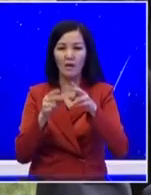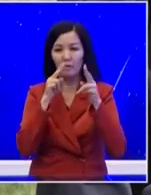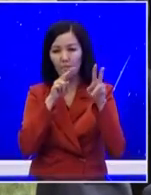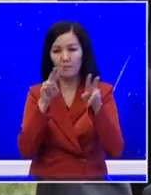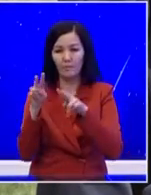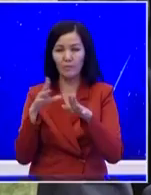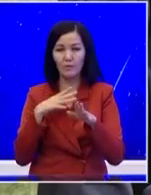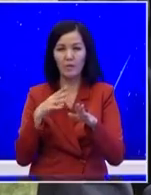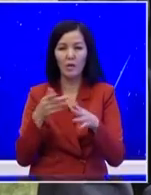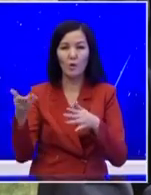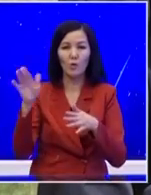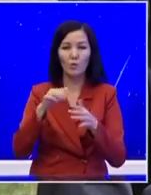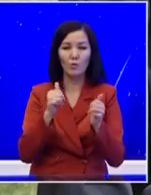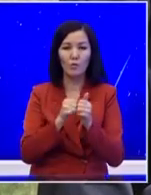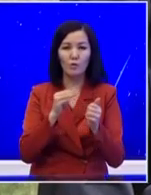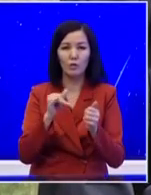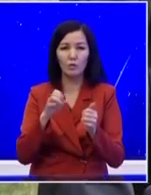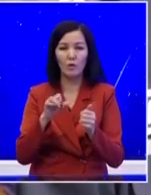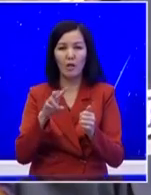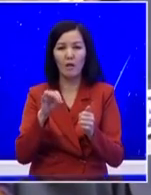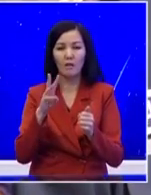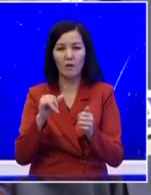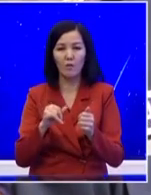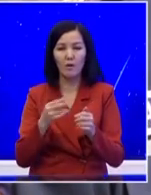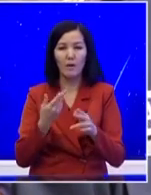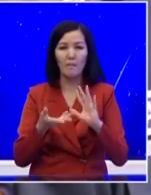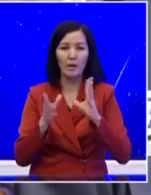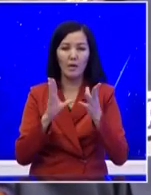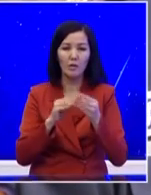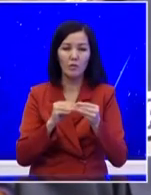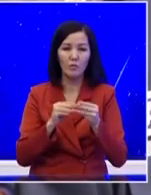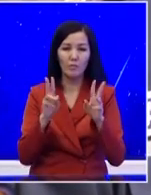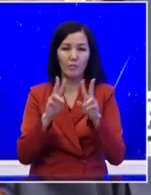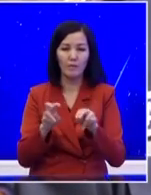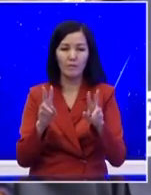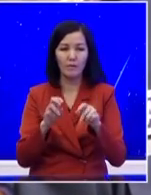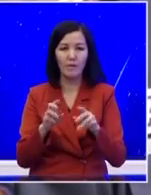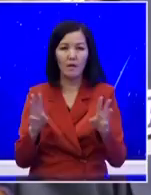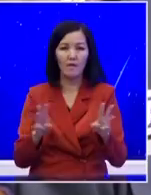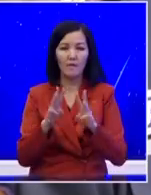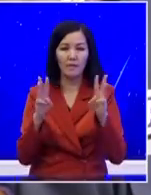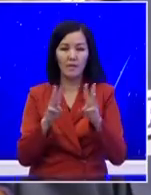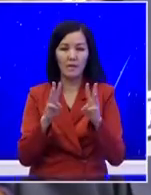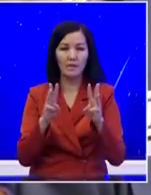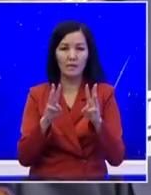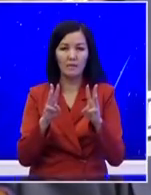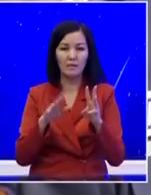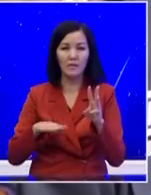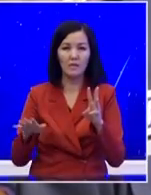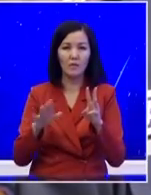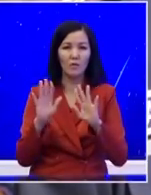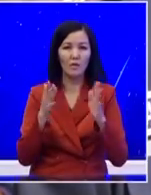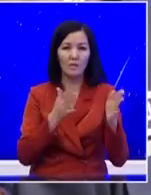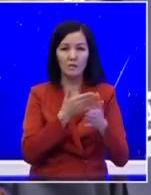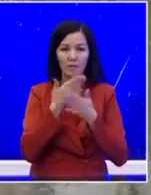лесной зоны горного массива Жетсу-Алатау. По итогам аэровизуального обследования возгорание на территории лесных зон